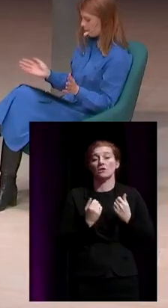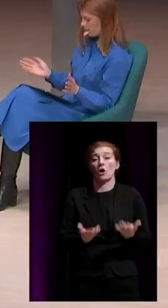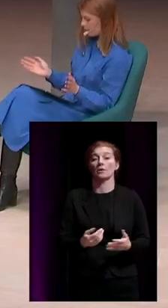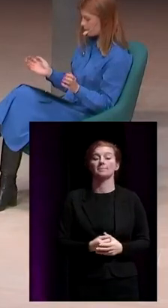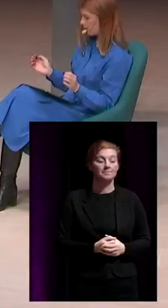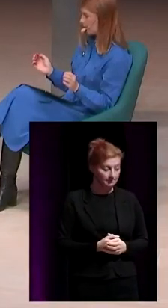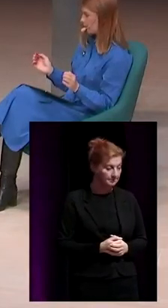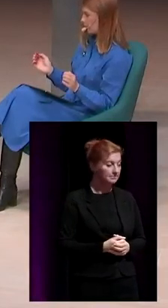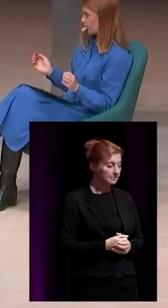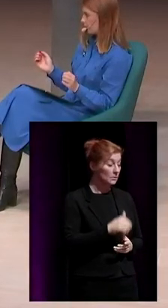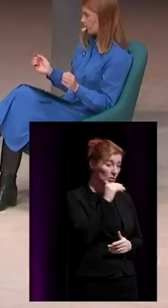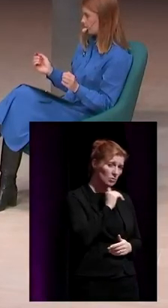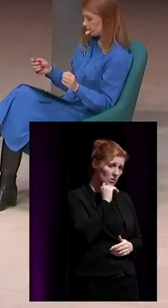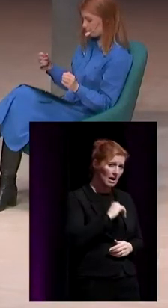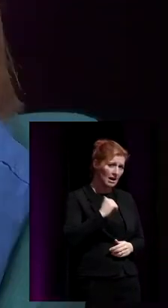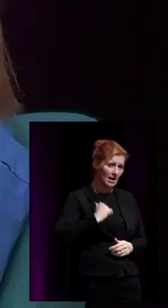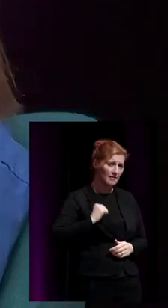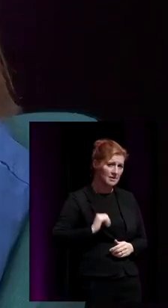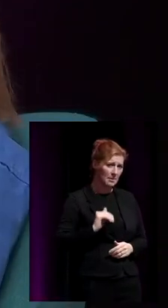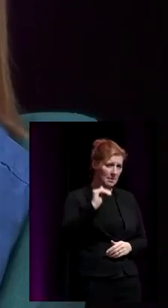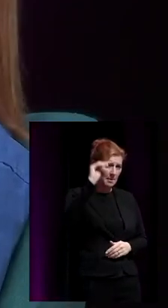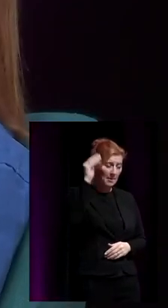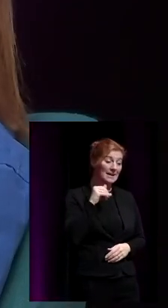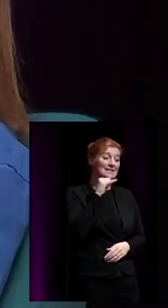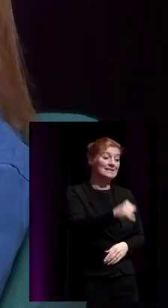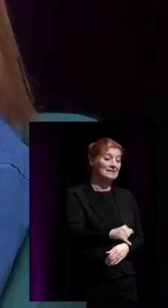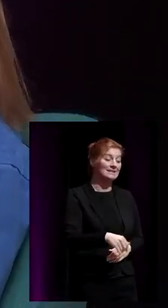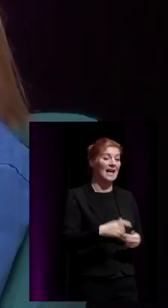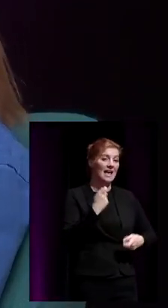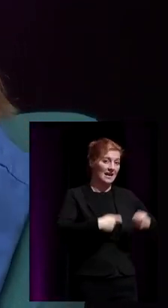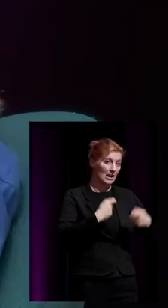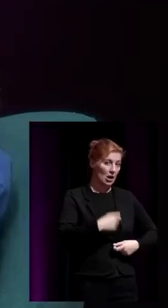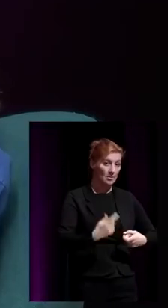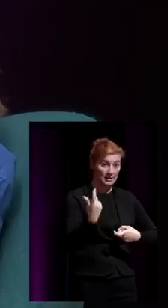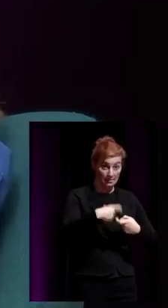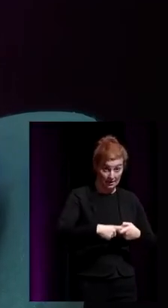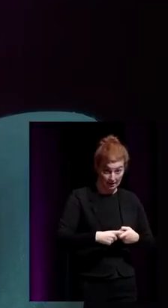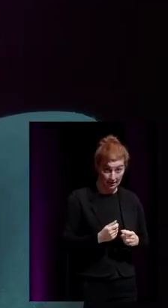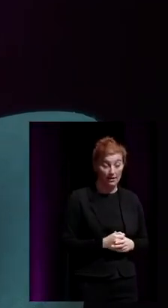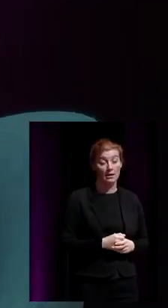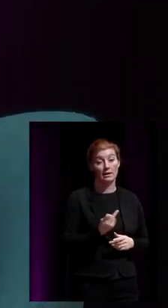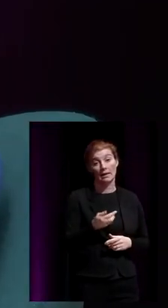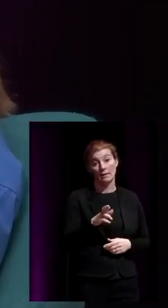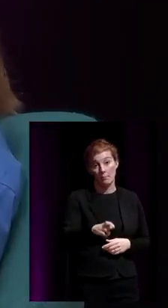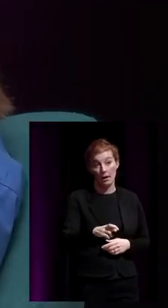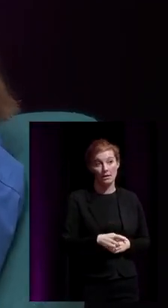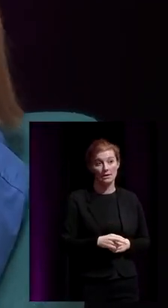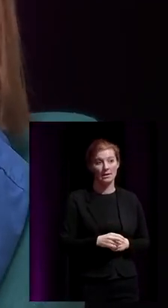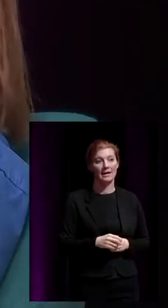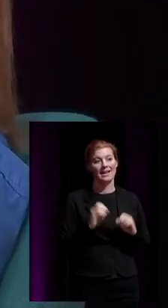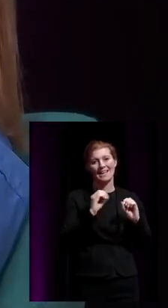Och unga används också i allt större utsträckning också i reklamsammanhang och till exempel influencers